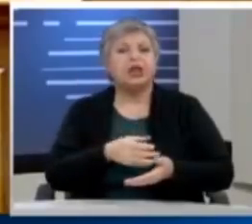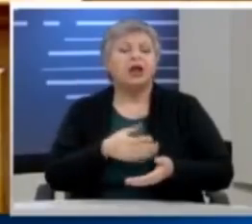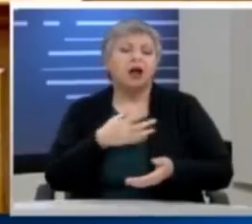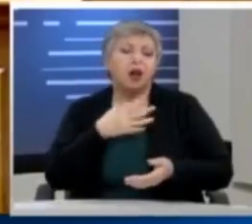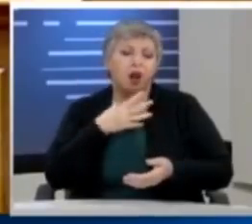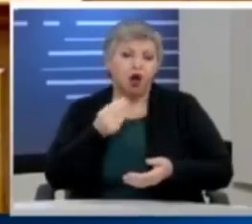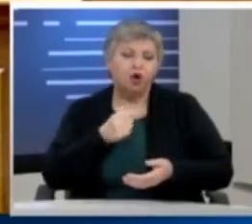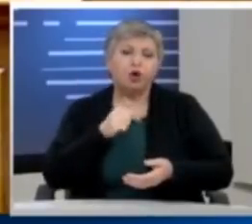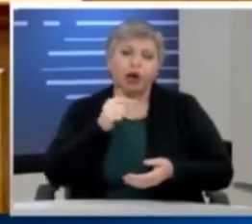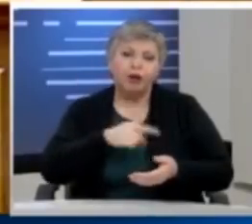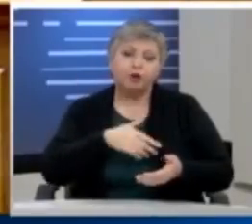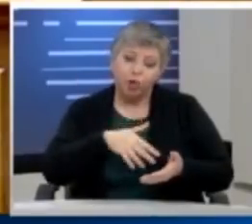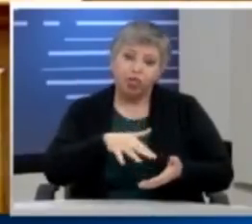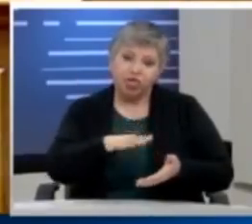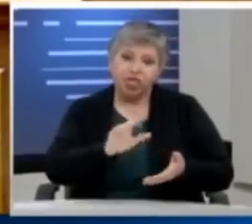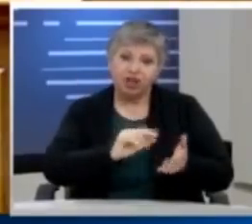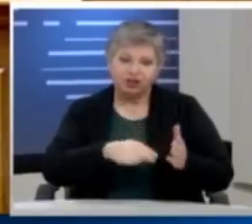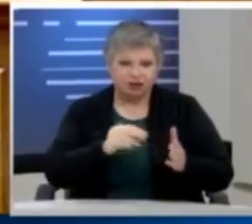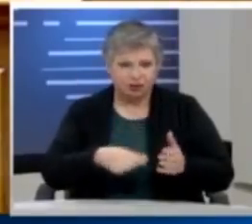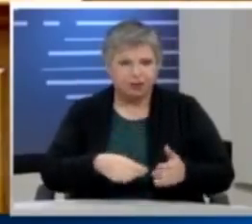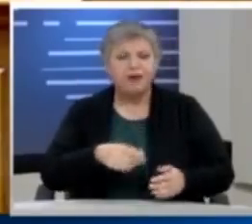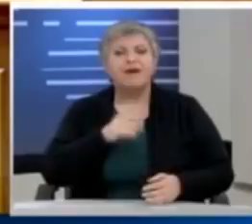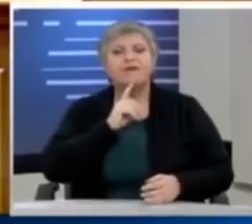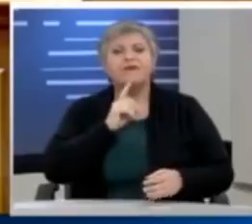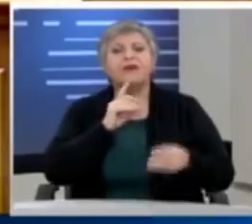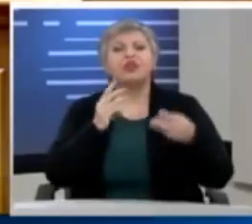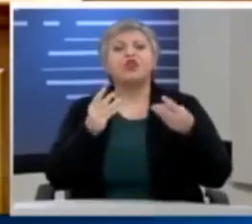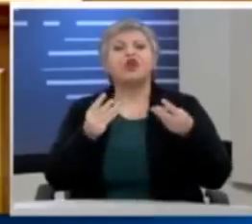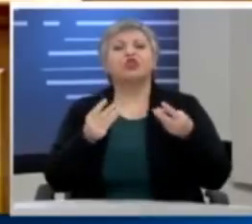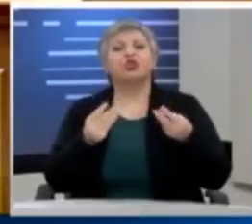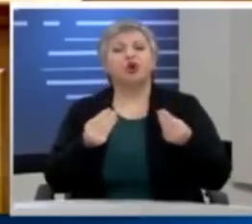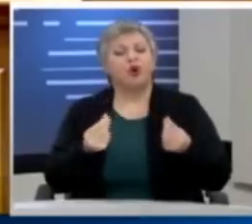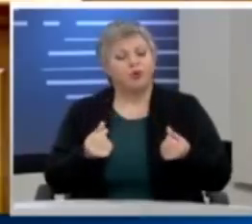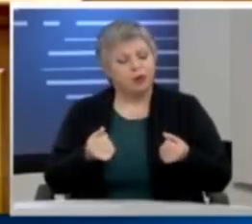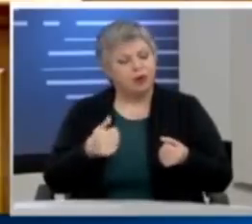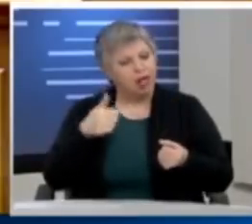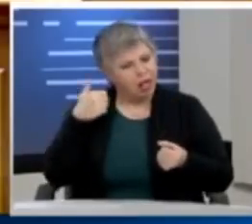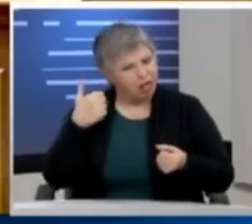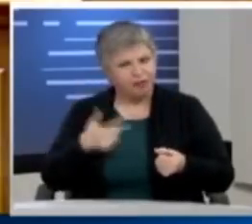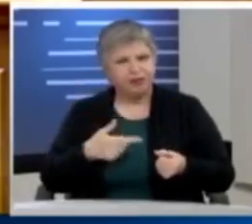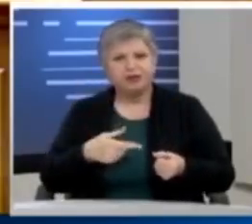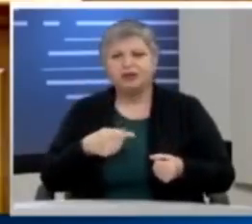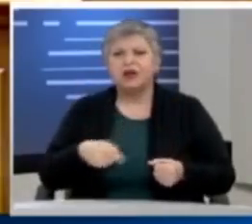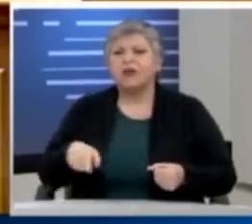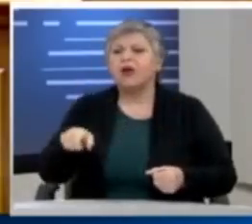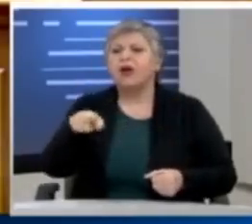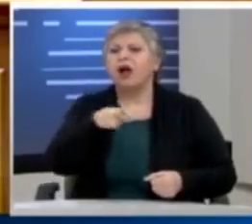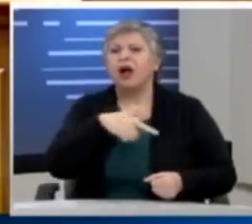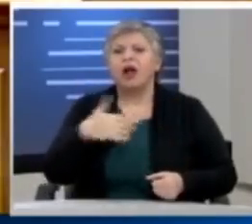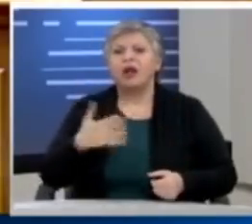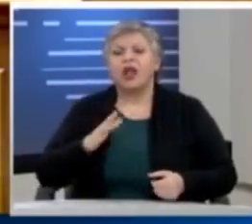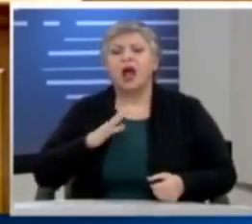ίδια ακριβώς λόγια που σήμερα τα έχουν υιοθετήσει ως θέσεις και ευρύτερες δυνάμεις μέσα στον ελληνικό